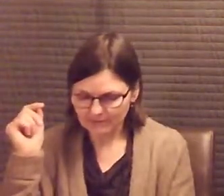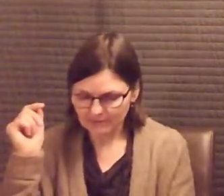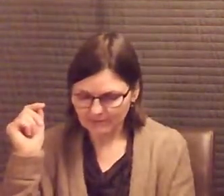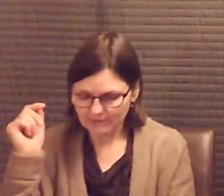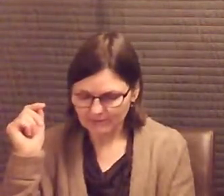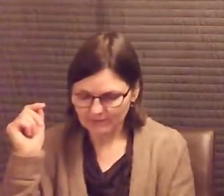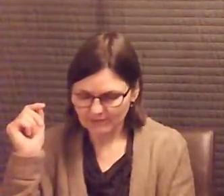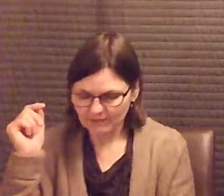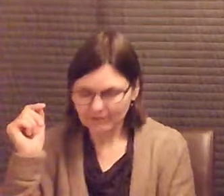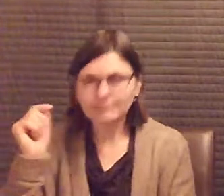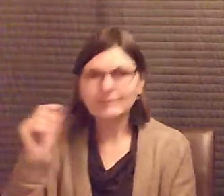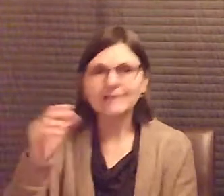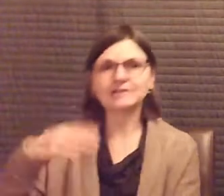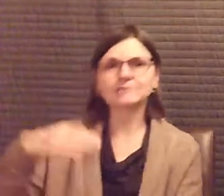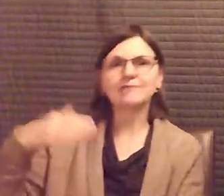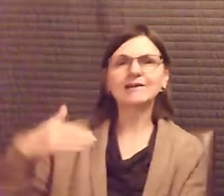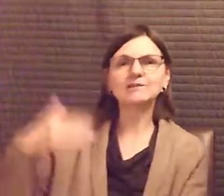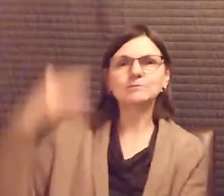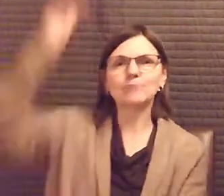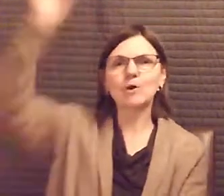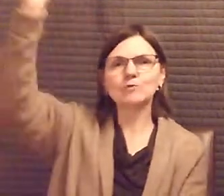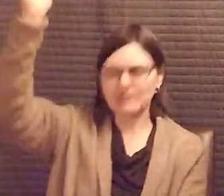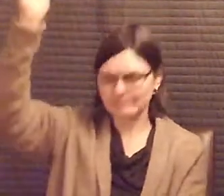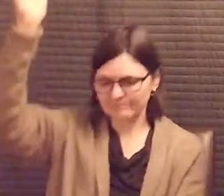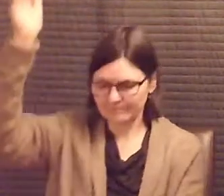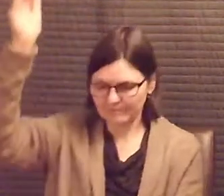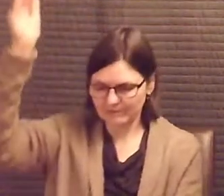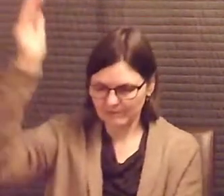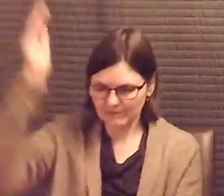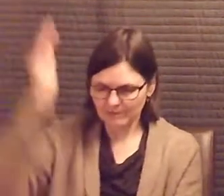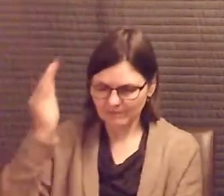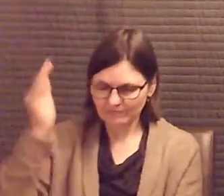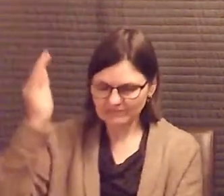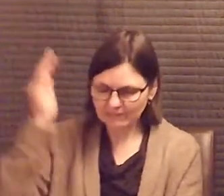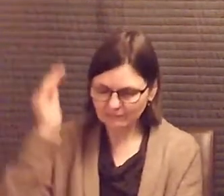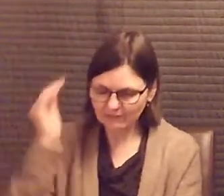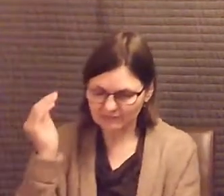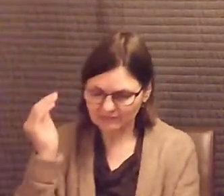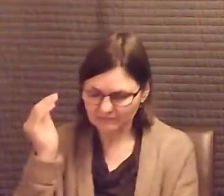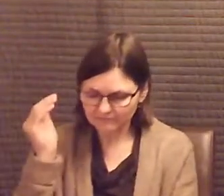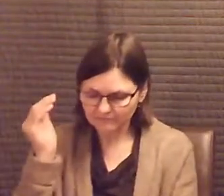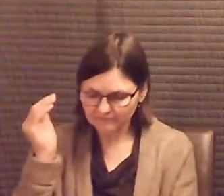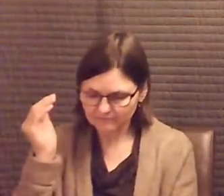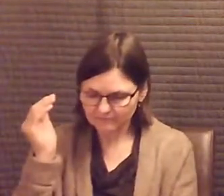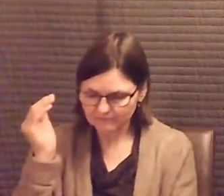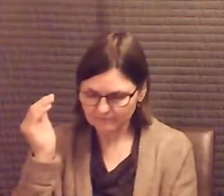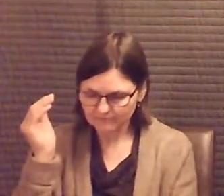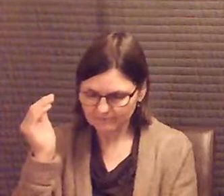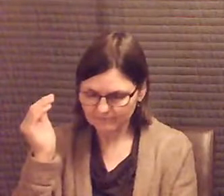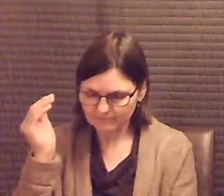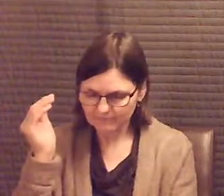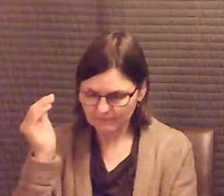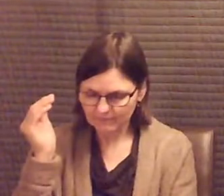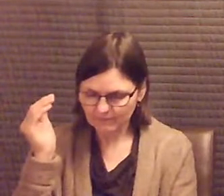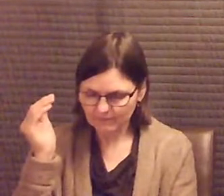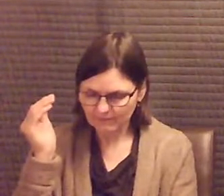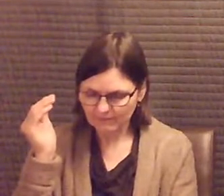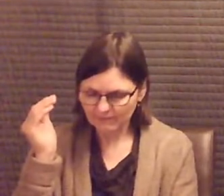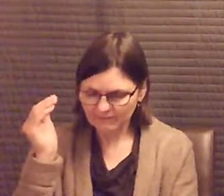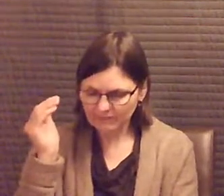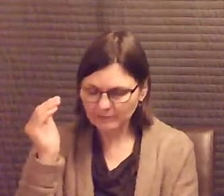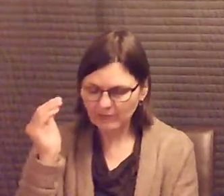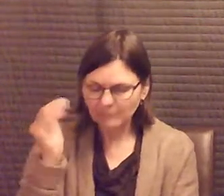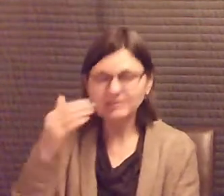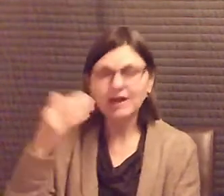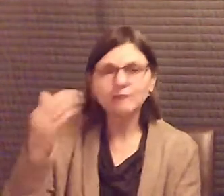vader bodem en dan plaats hij de vader boven en zo sportina gesneden weer te vrijen met spoken mijn jongen therapie